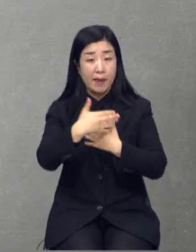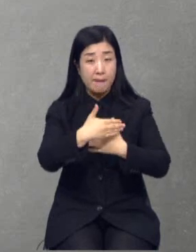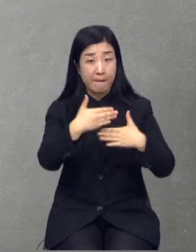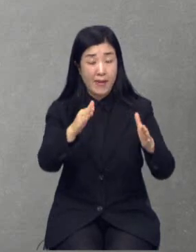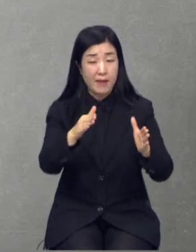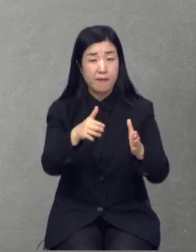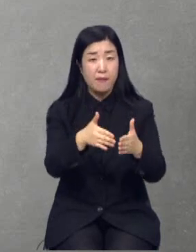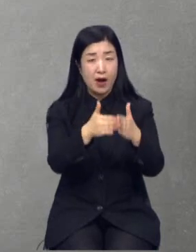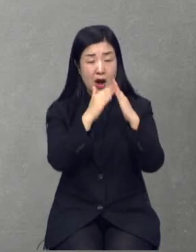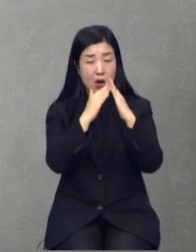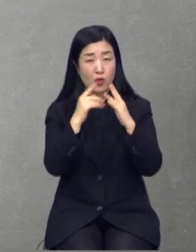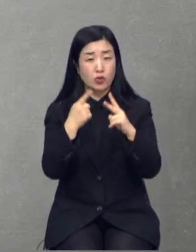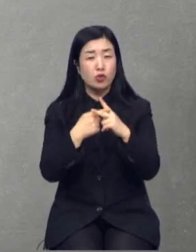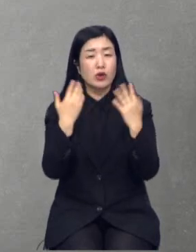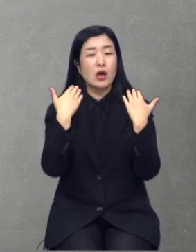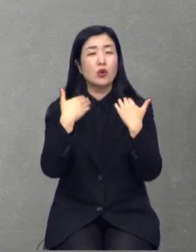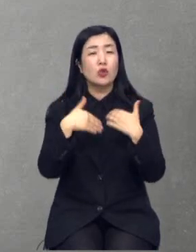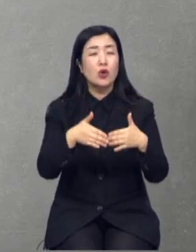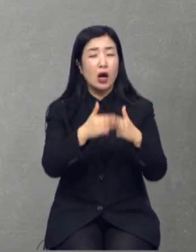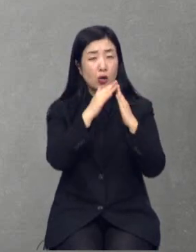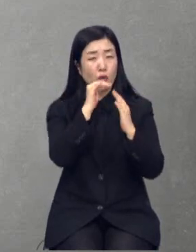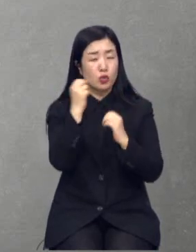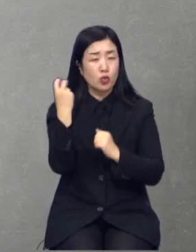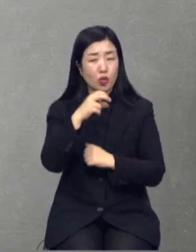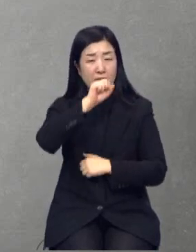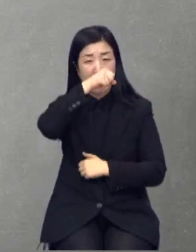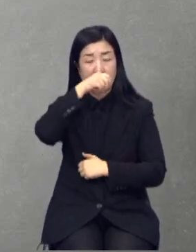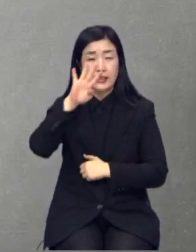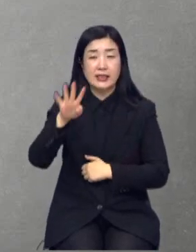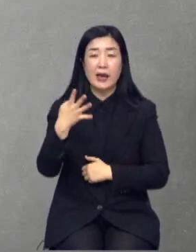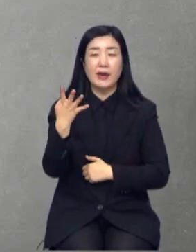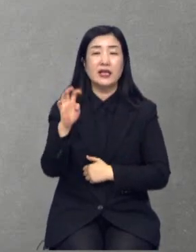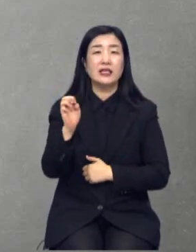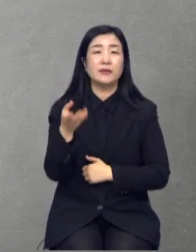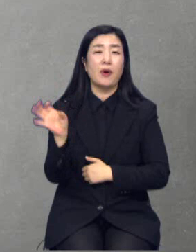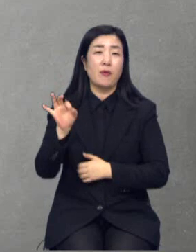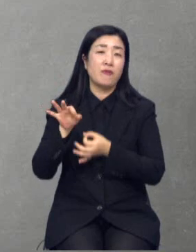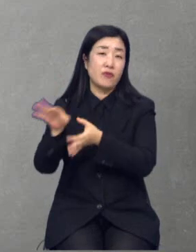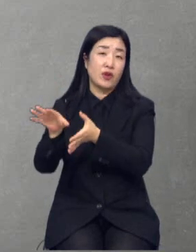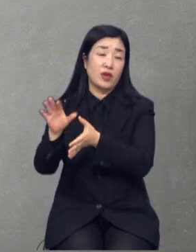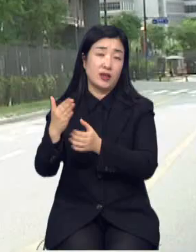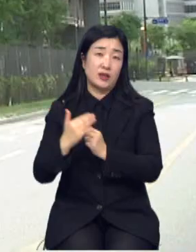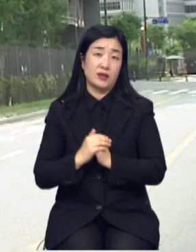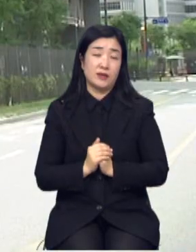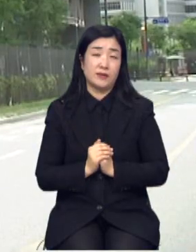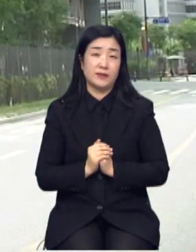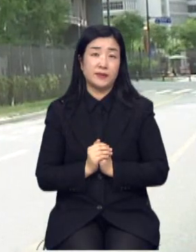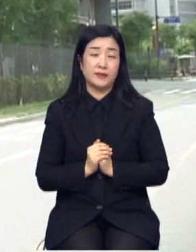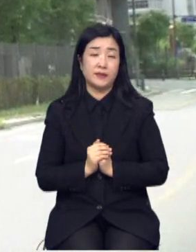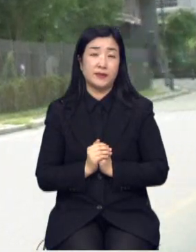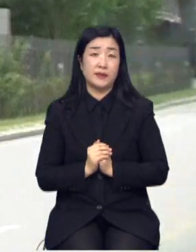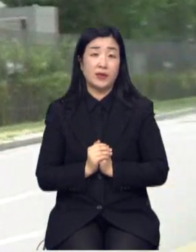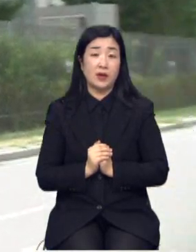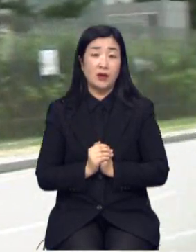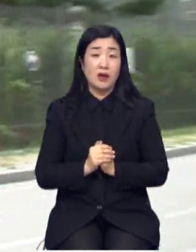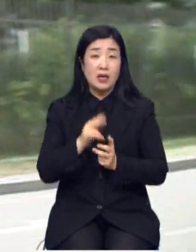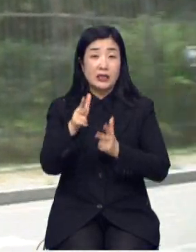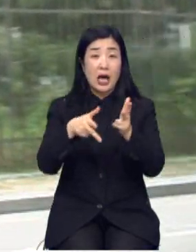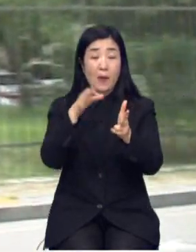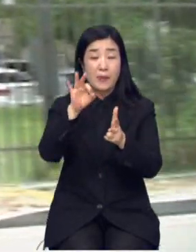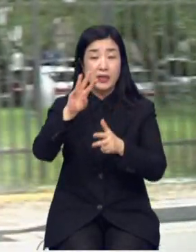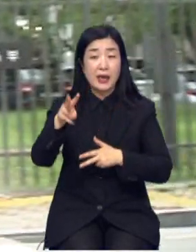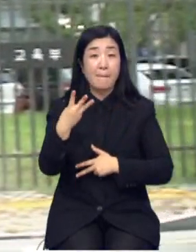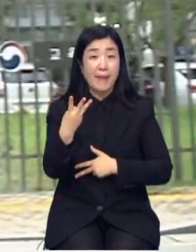하고 중기 교육 재정 계획에 예산 440억 원을 반영했습니다. 그러나 사업비 300억